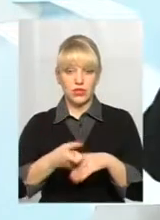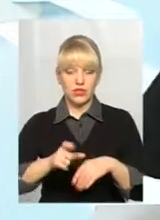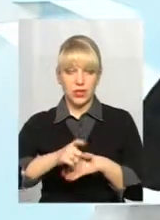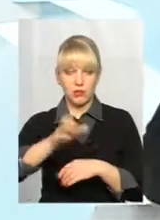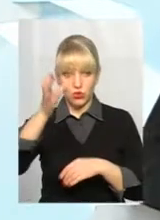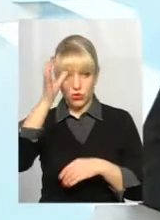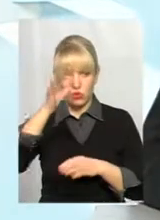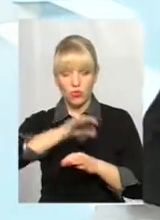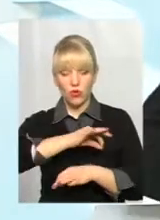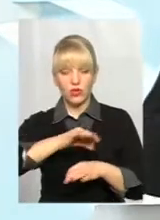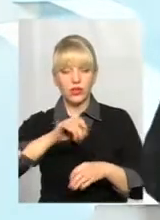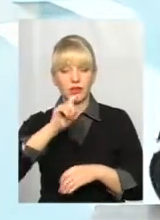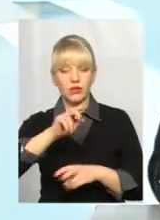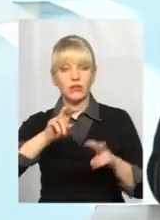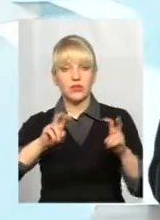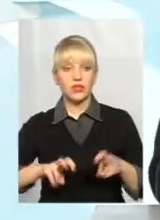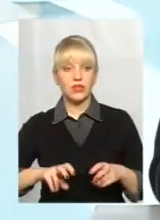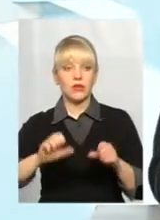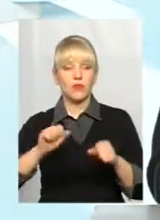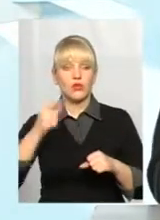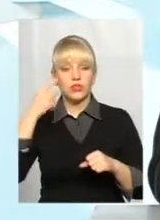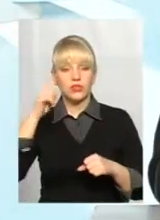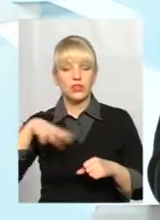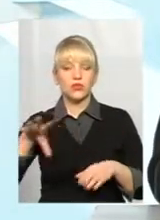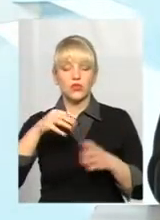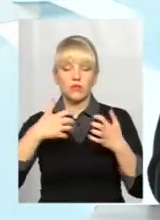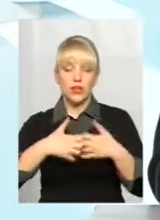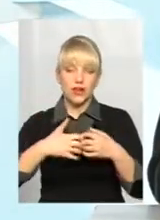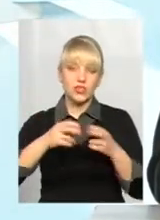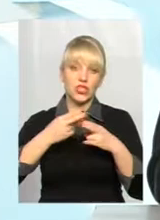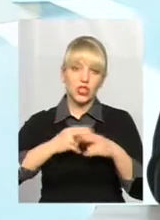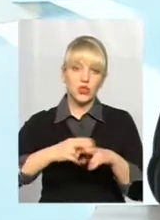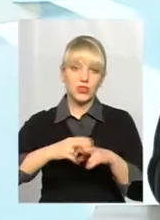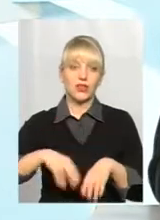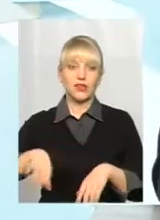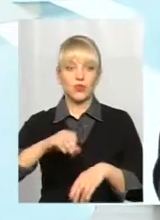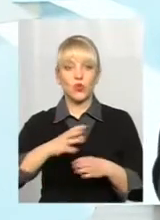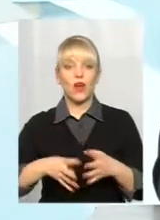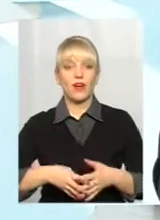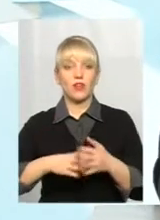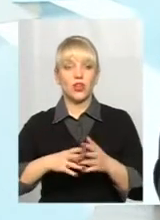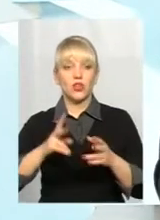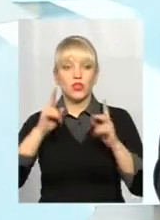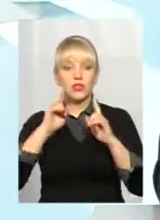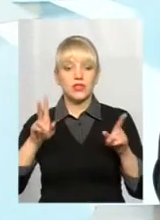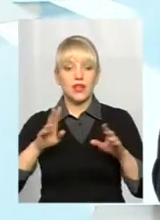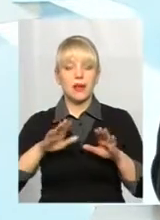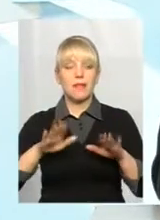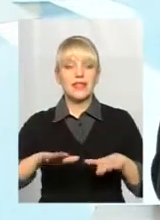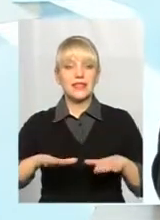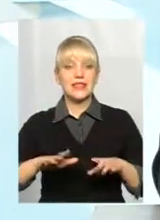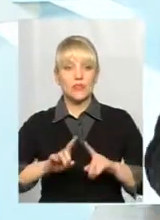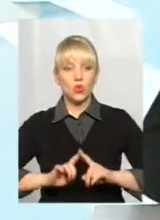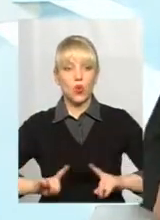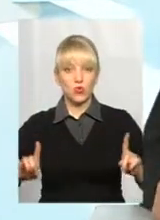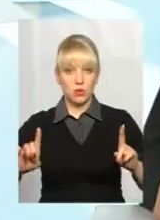проєктант десь там сидіти, він може знати всю там механіку, інженерію і прочі, і архітектуру, але він не знає місцевих особливостей. І